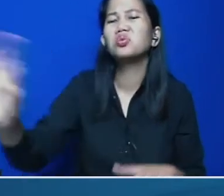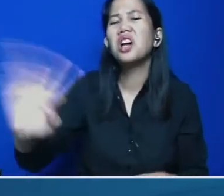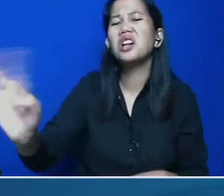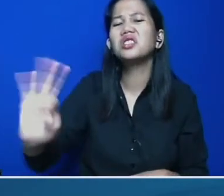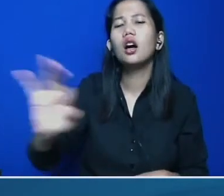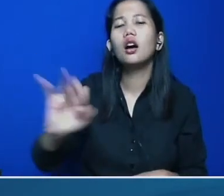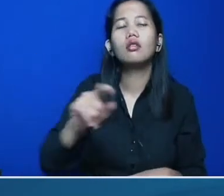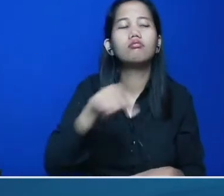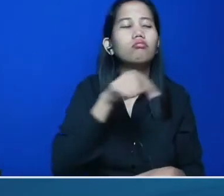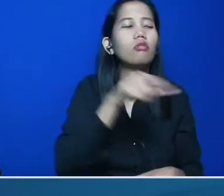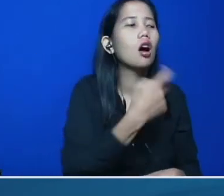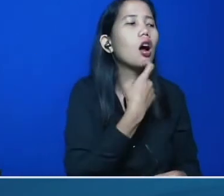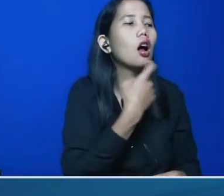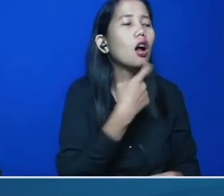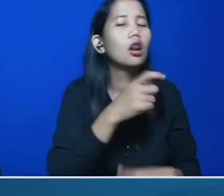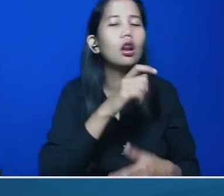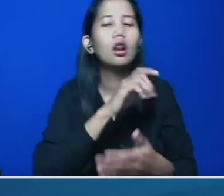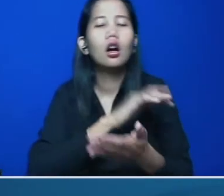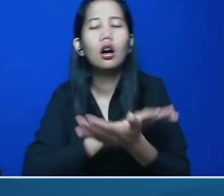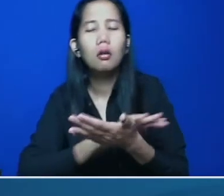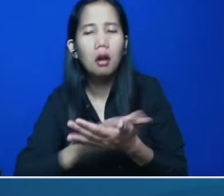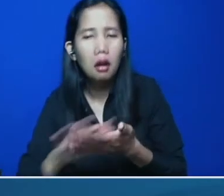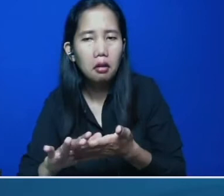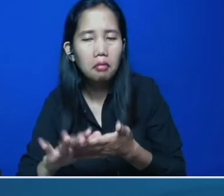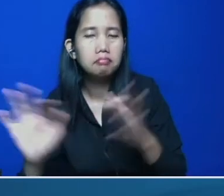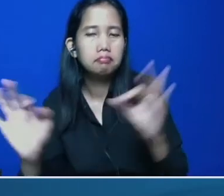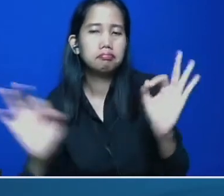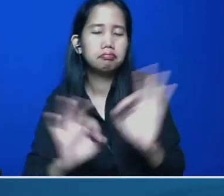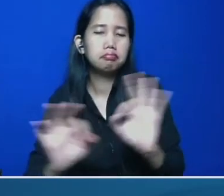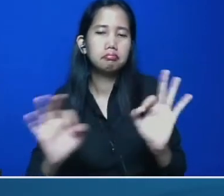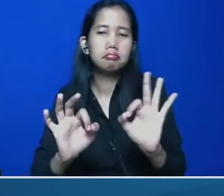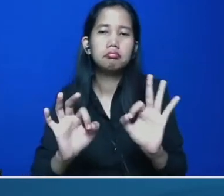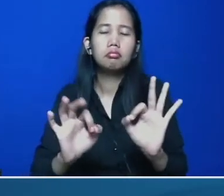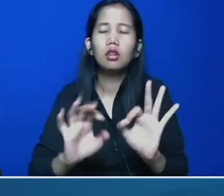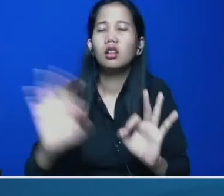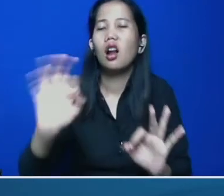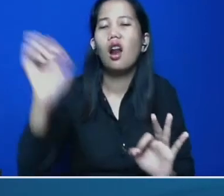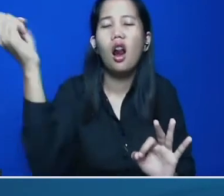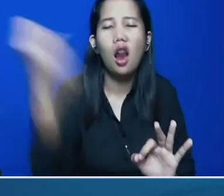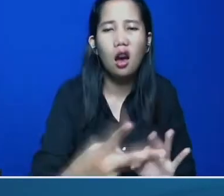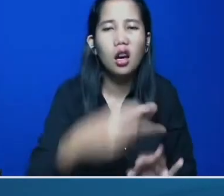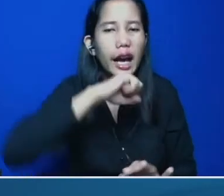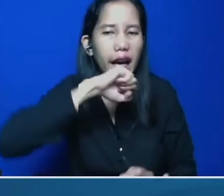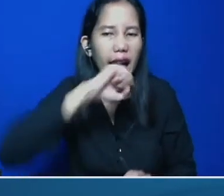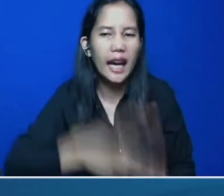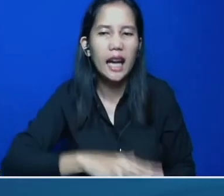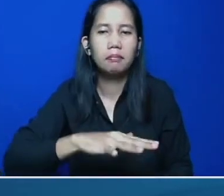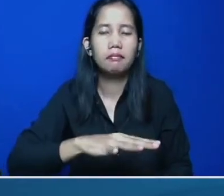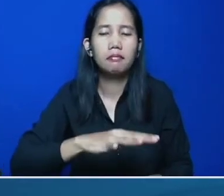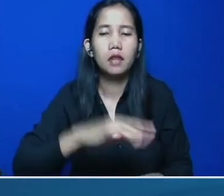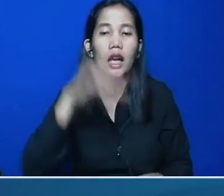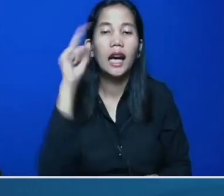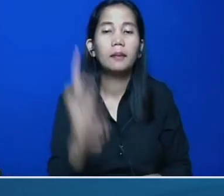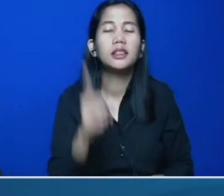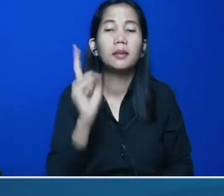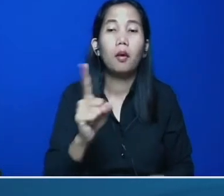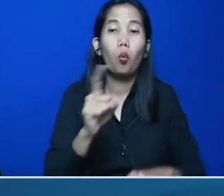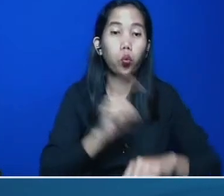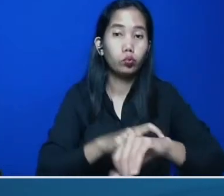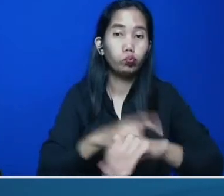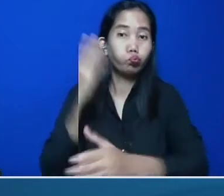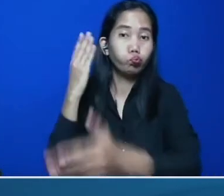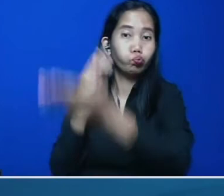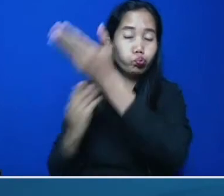lagi yang haram karena pada waktu Petrus melihat tidak lambung kusan itu di situ ada